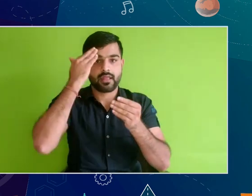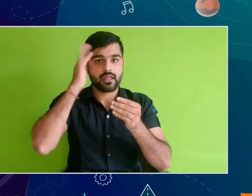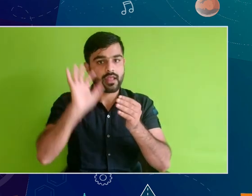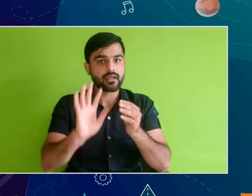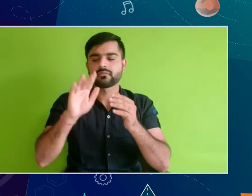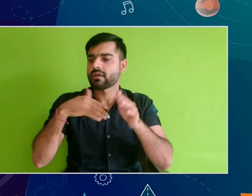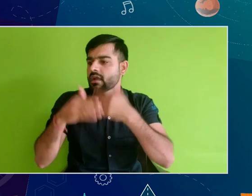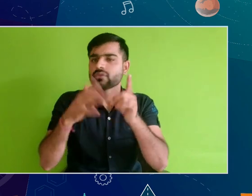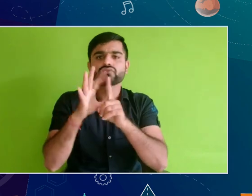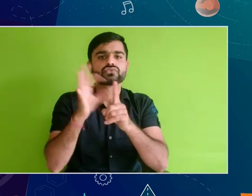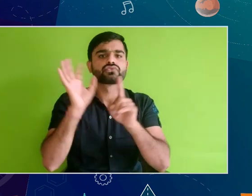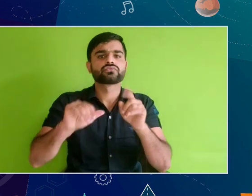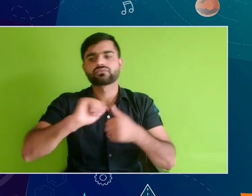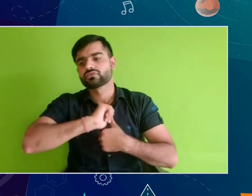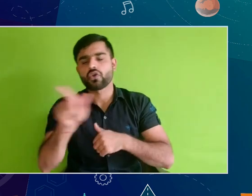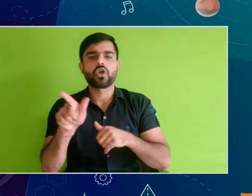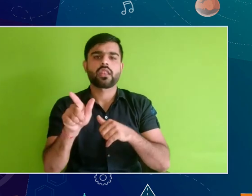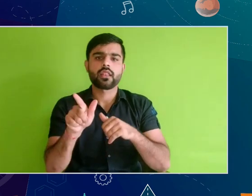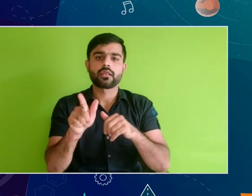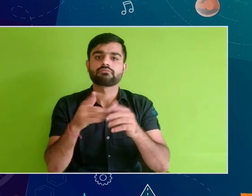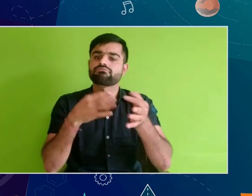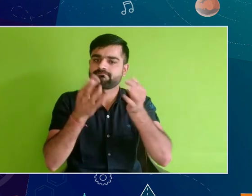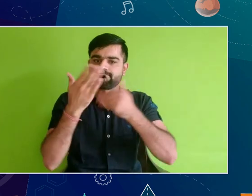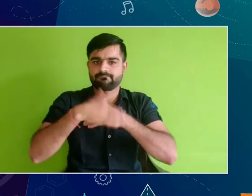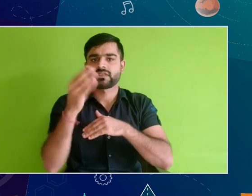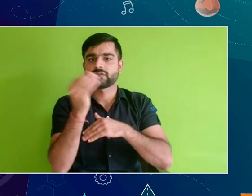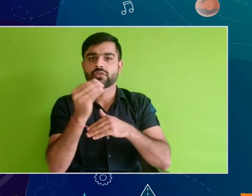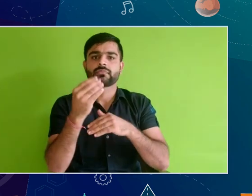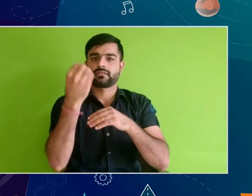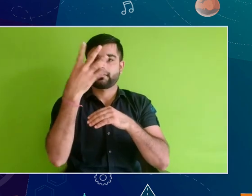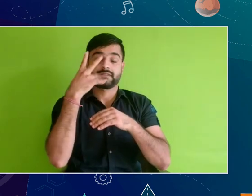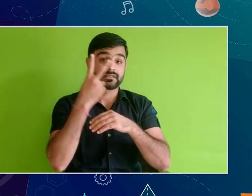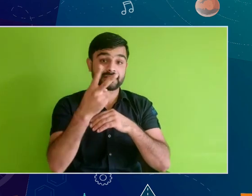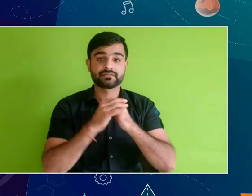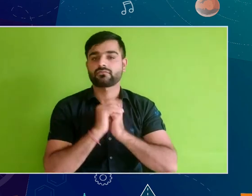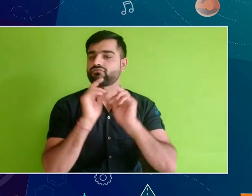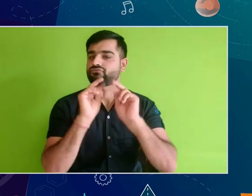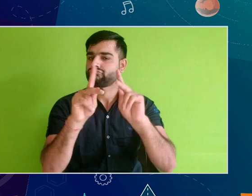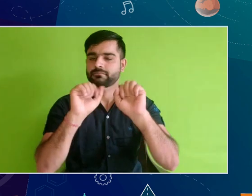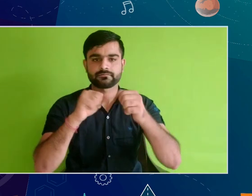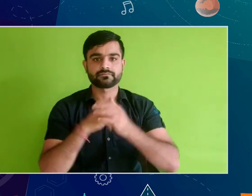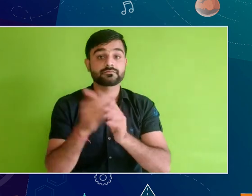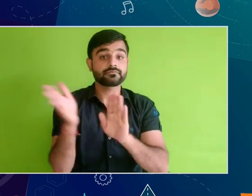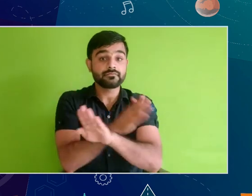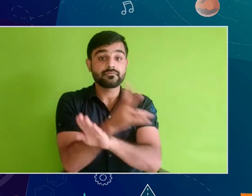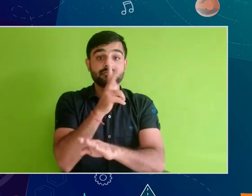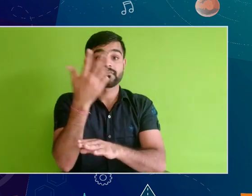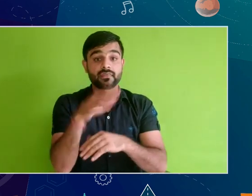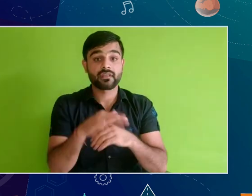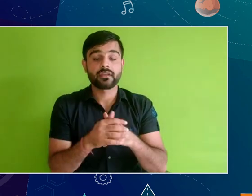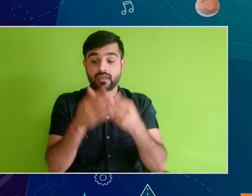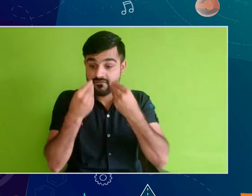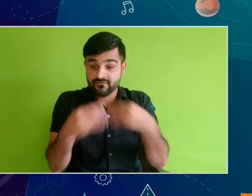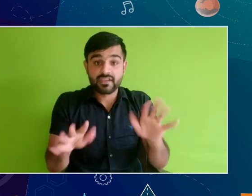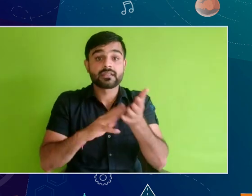सा और इस पर प्रकाश डालने की कोशिश करें, सो वी कैन पुट सम लाइट ऑन दिस। जी सर, जैसे मैंने पहले भी बताया कि वेस्ट मटेरियल इज समथिंग विच